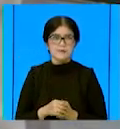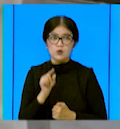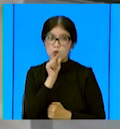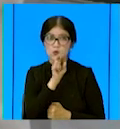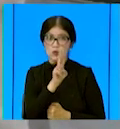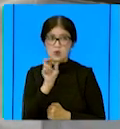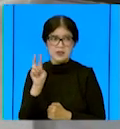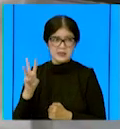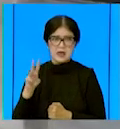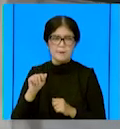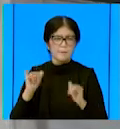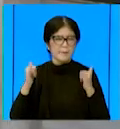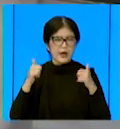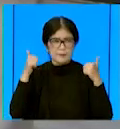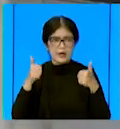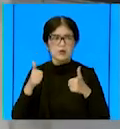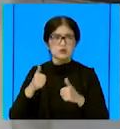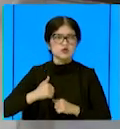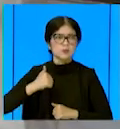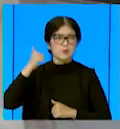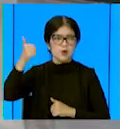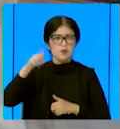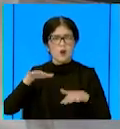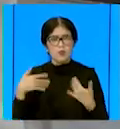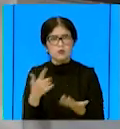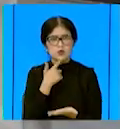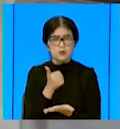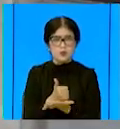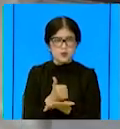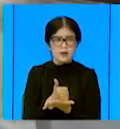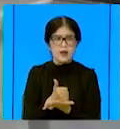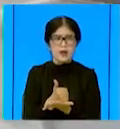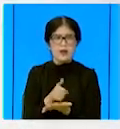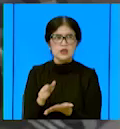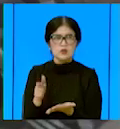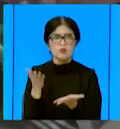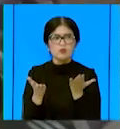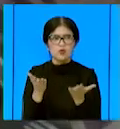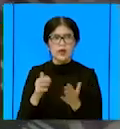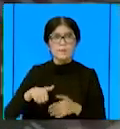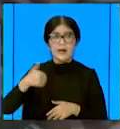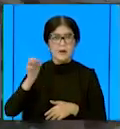bagus, saya acungi jempol bagus, walaupun belum berpihak ke kita.